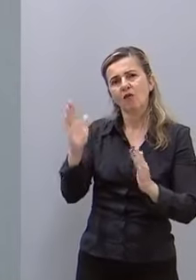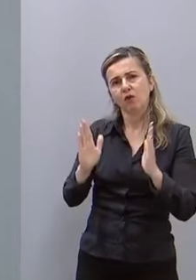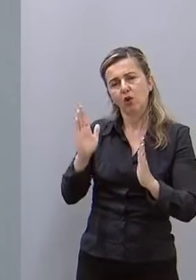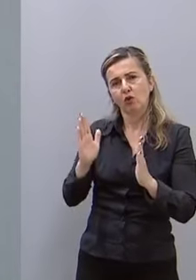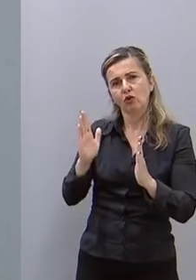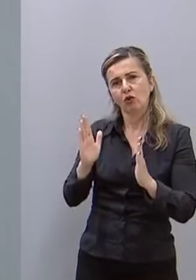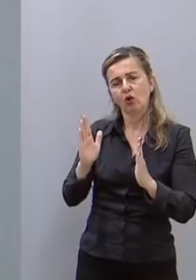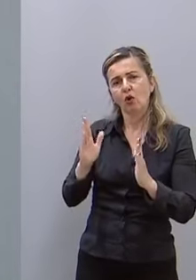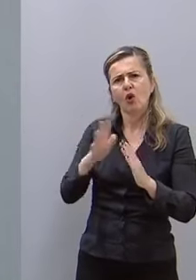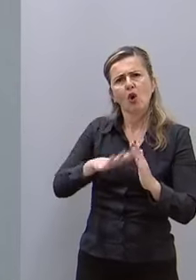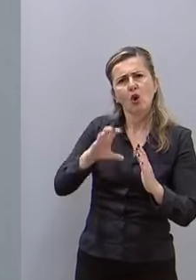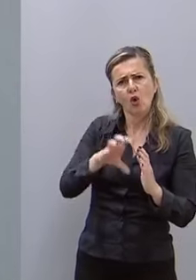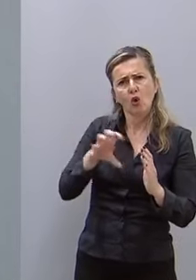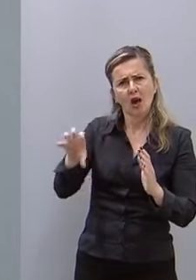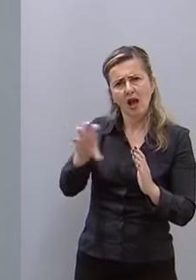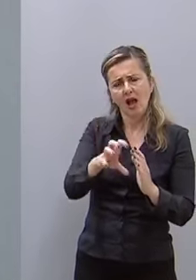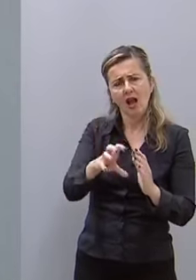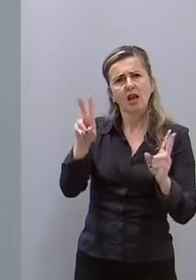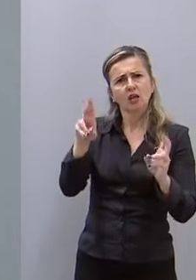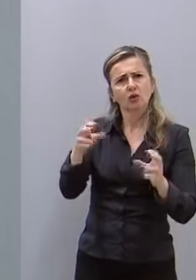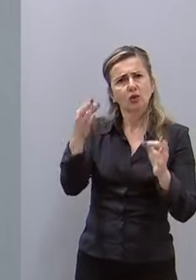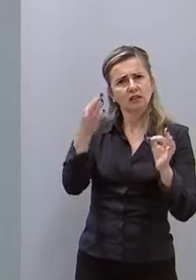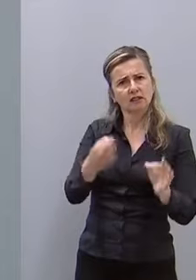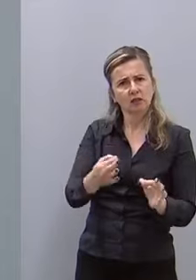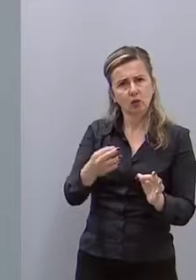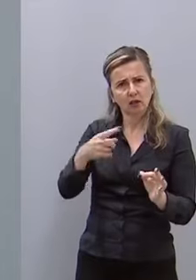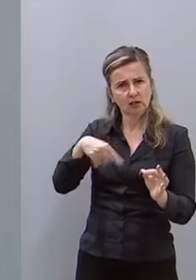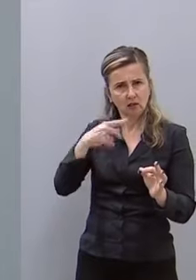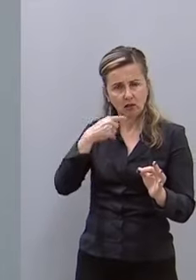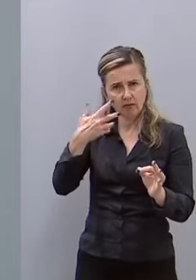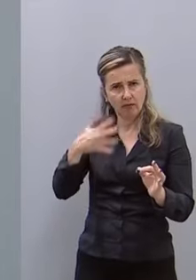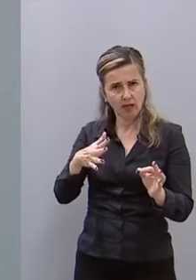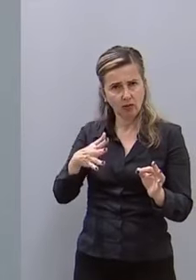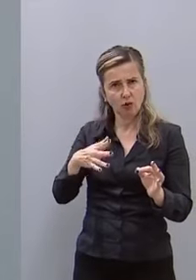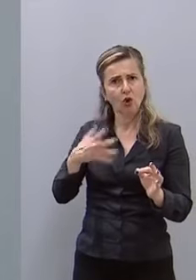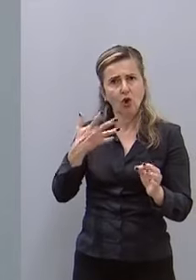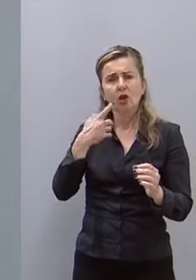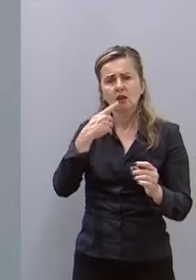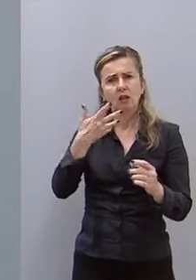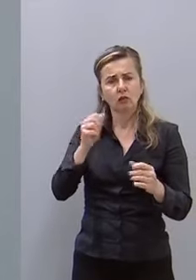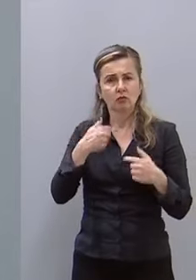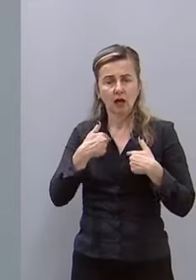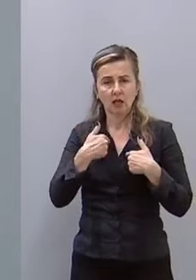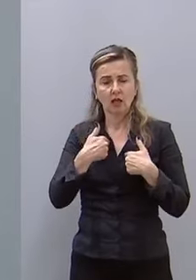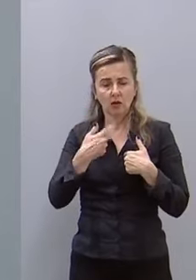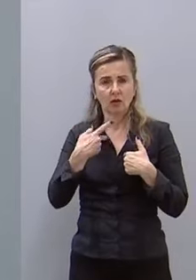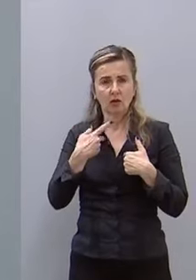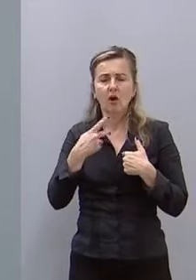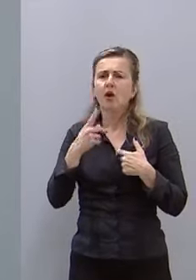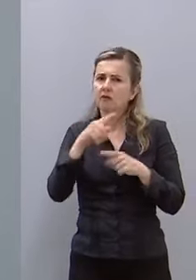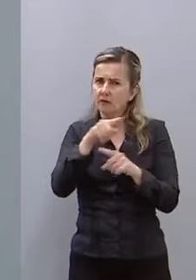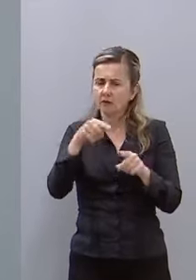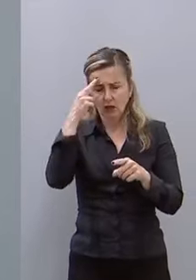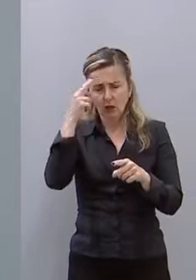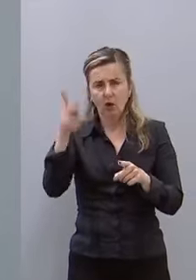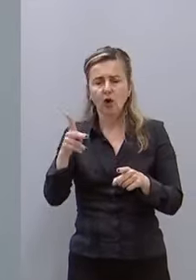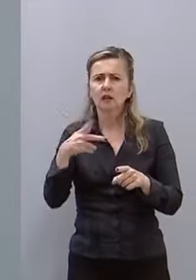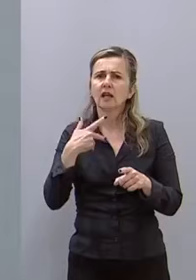locali sulla sicurezza e quindi noi avevamo detto ricordate lo disse anch'io che nella per la fase